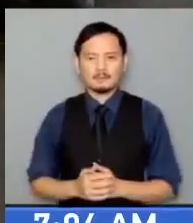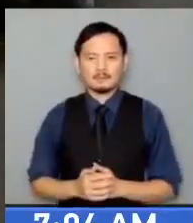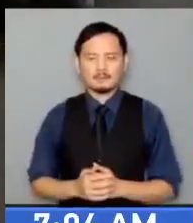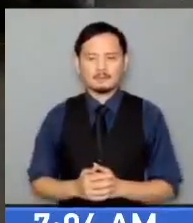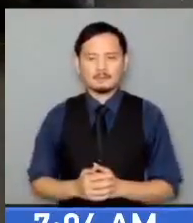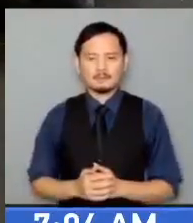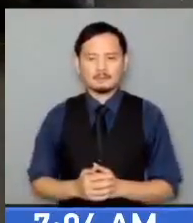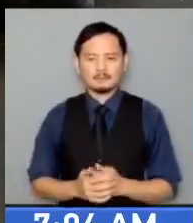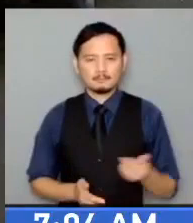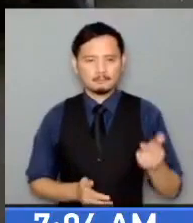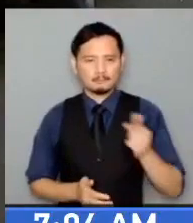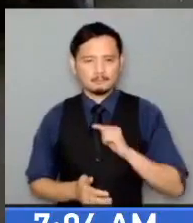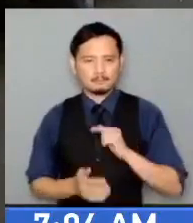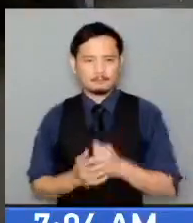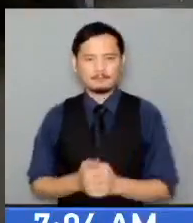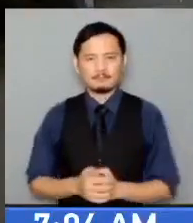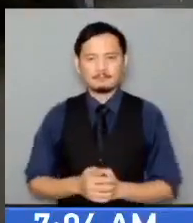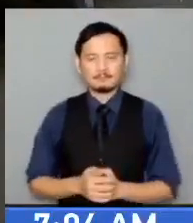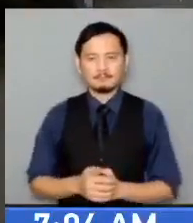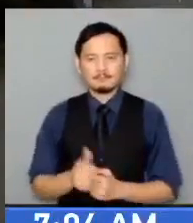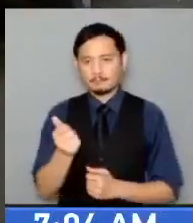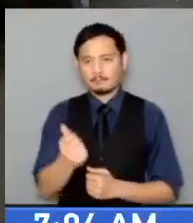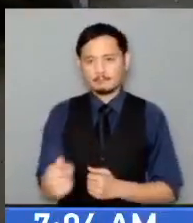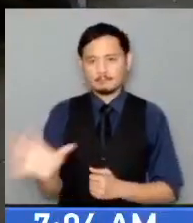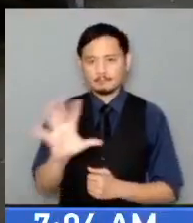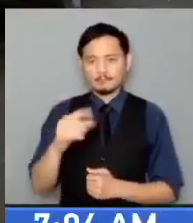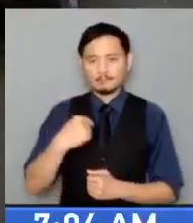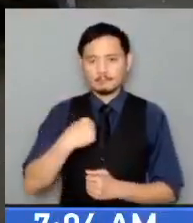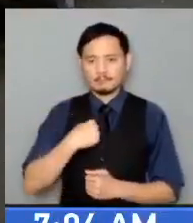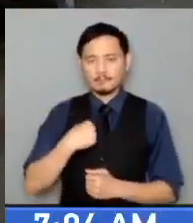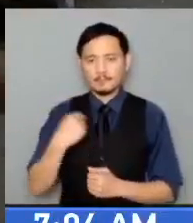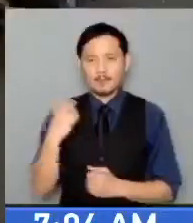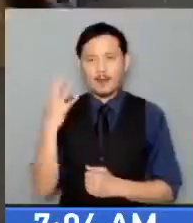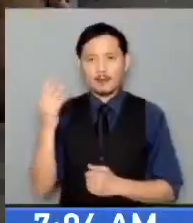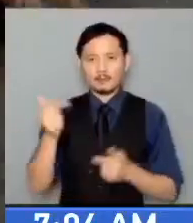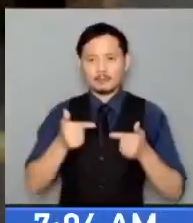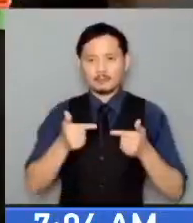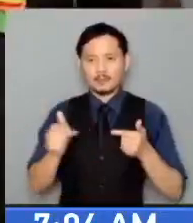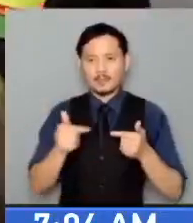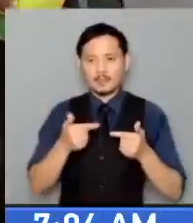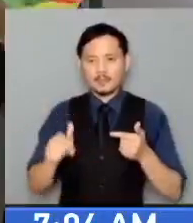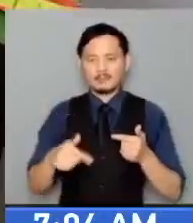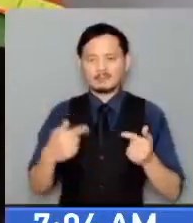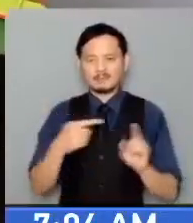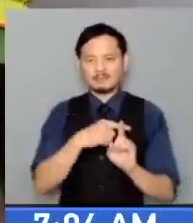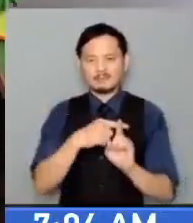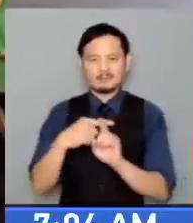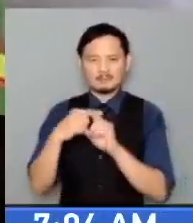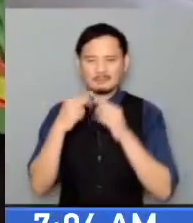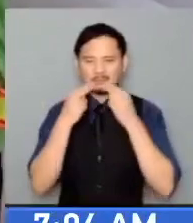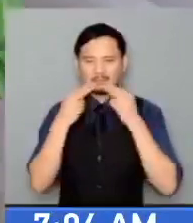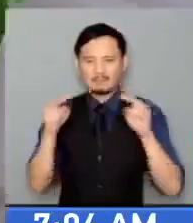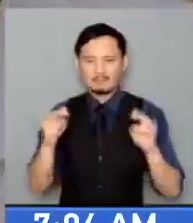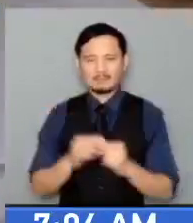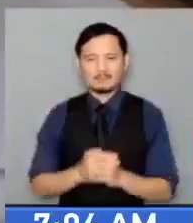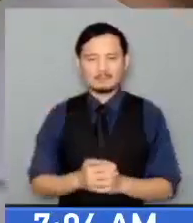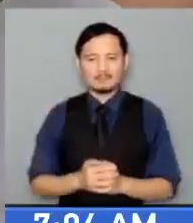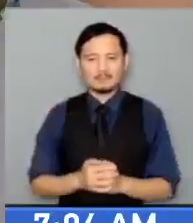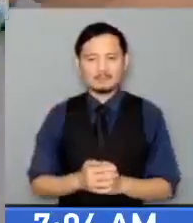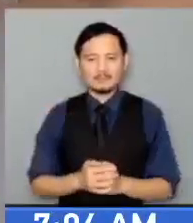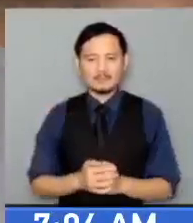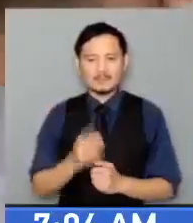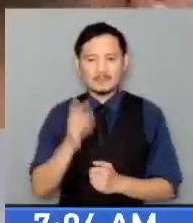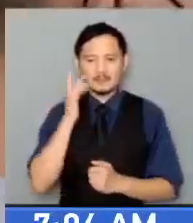Igan, good morning. Nandito ako ngayon sa labas ng gate ng Libingan ng mga bayani. Ito pong nakikita niyong structure sa likod ko, yung kulay puti na yon. Yung po